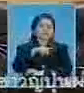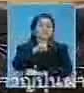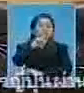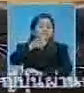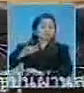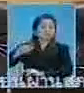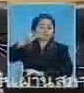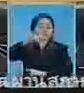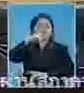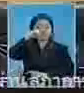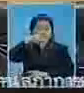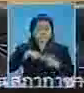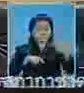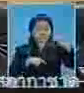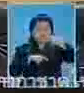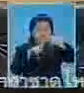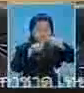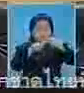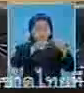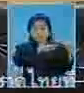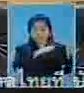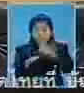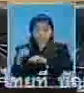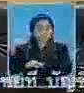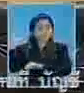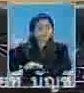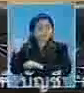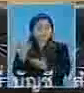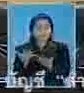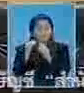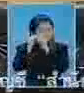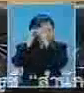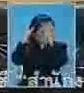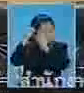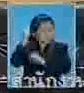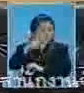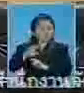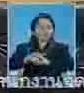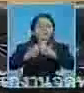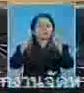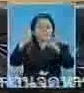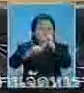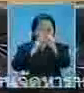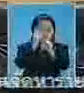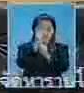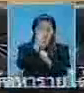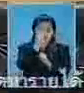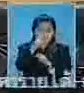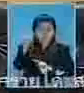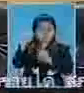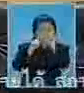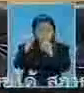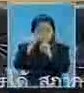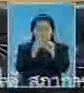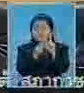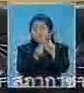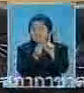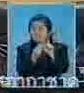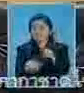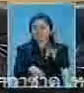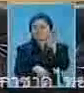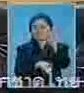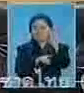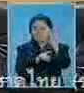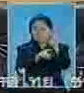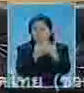ไหมพวกเรานั่งอยู่วันนี้นะครับอาจจะนึกภาพไม่ออกแต่เมื่อ2ปีที่แล้วราคาหุ้นการบินไทยอยู่ที่7บาท